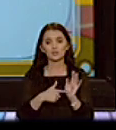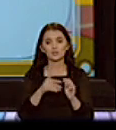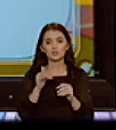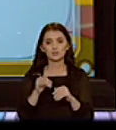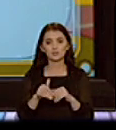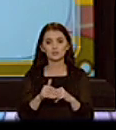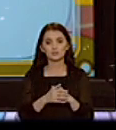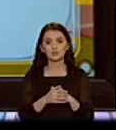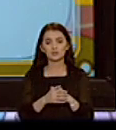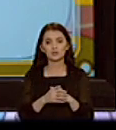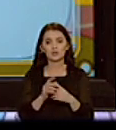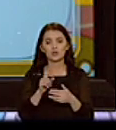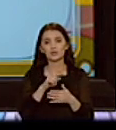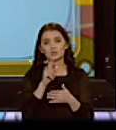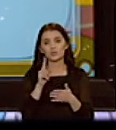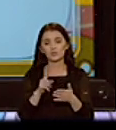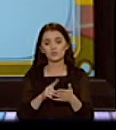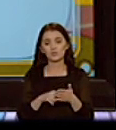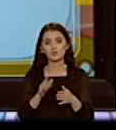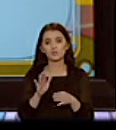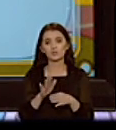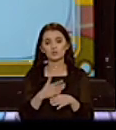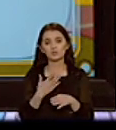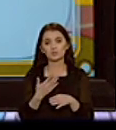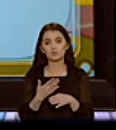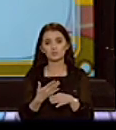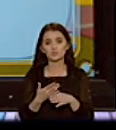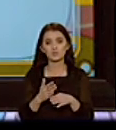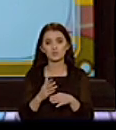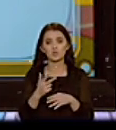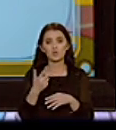357000 bilan noma'lum sonning bo'linmasi